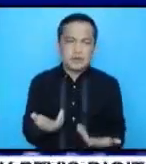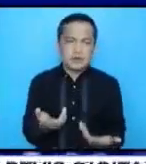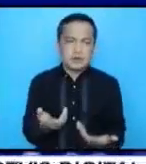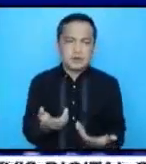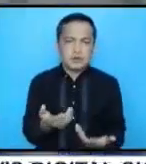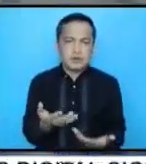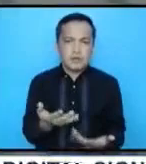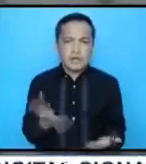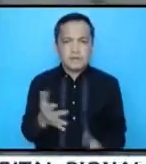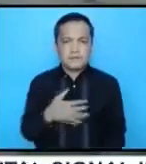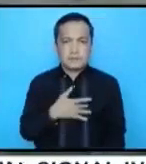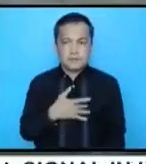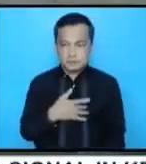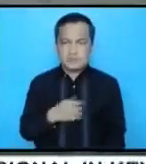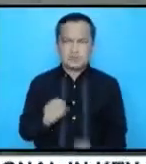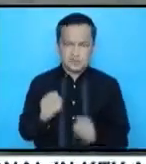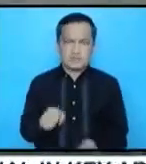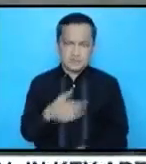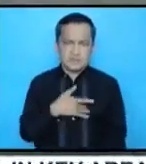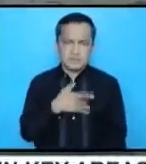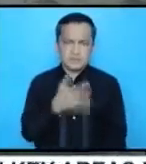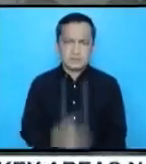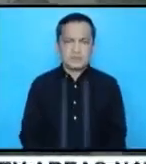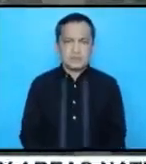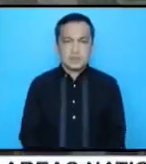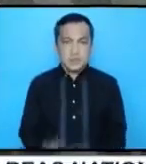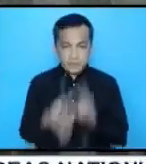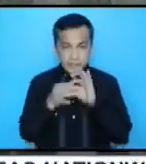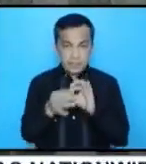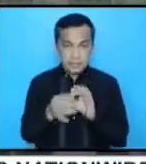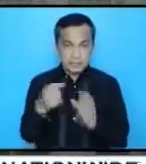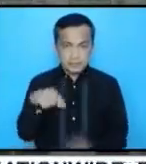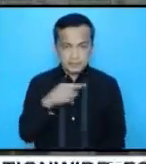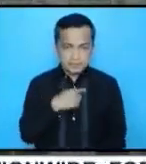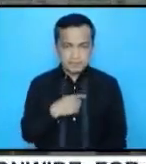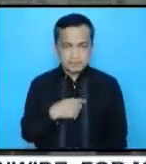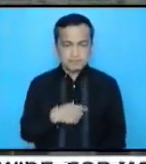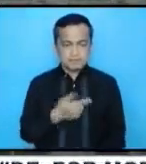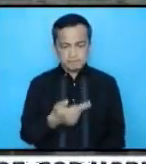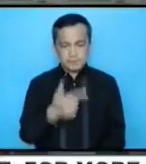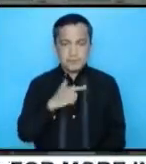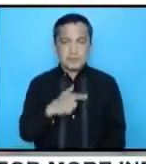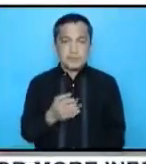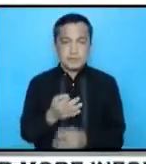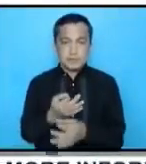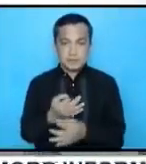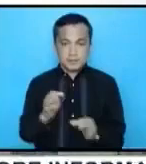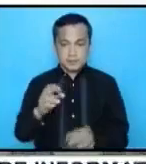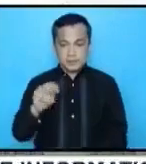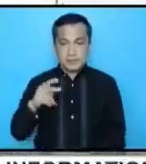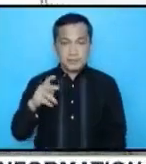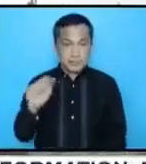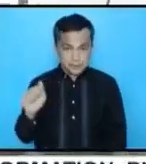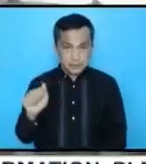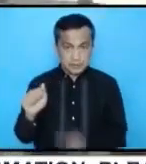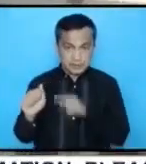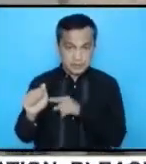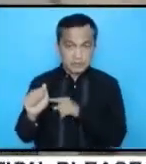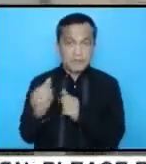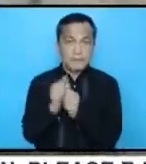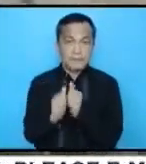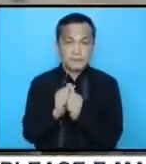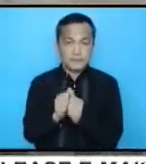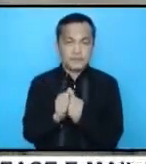Magkaisa po tayo. Ang pagkakalaya sa mga kuko ng mga Rebuilding New People's Army o NPA ay nangangahulugan ng